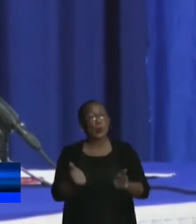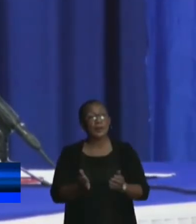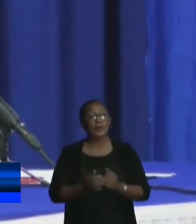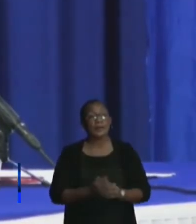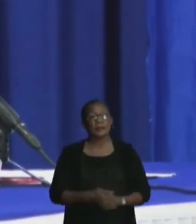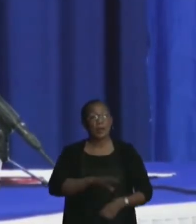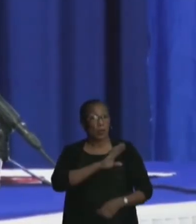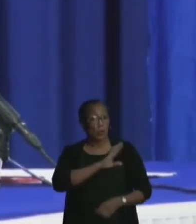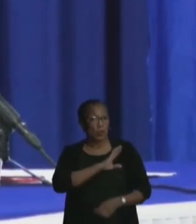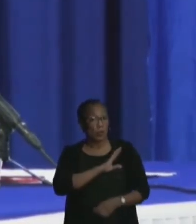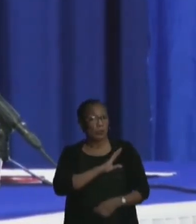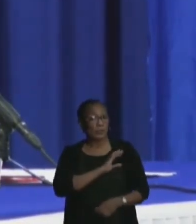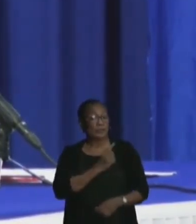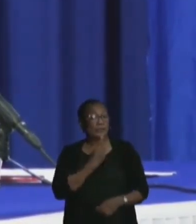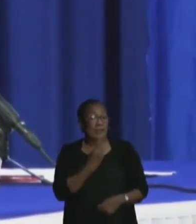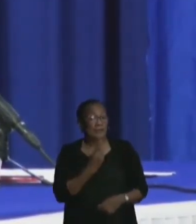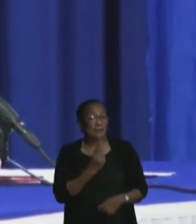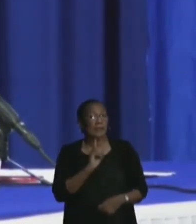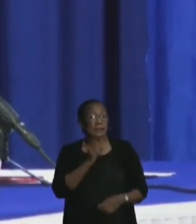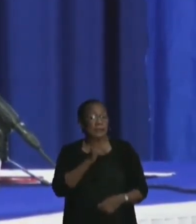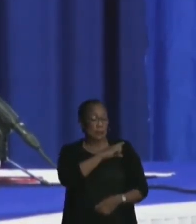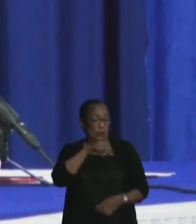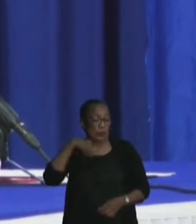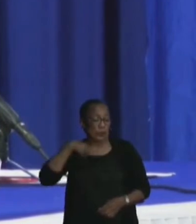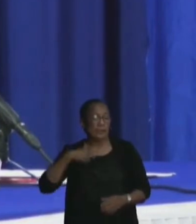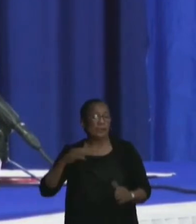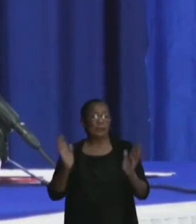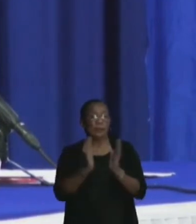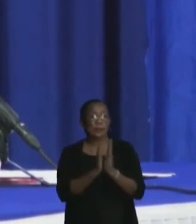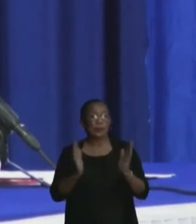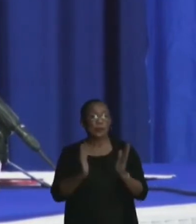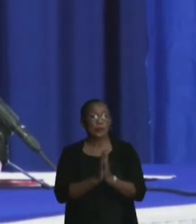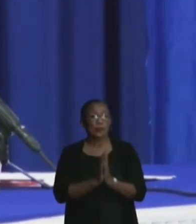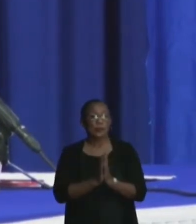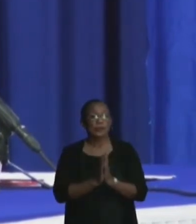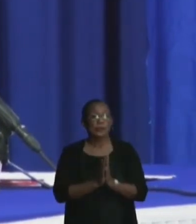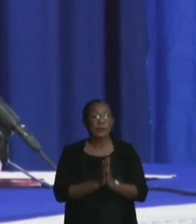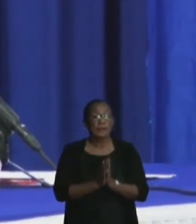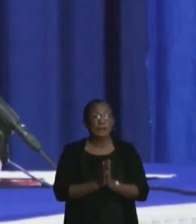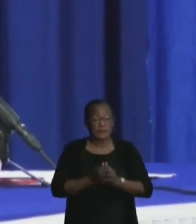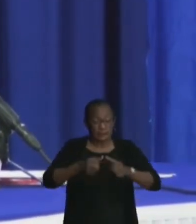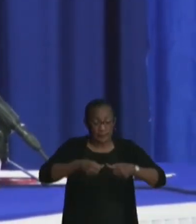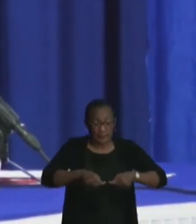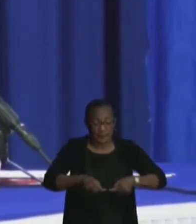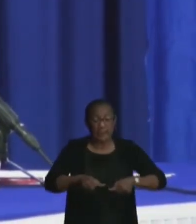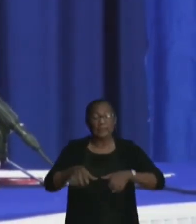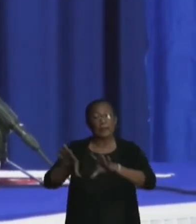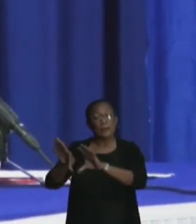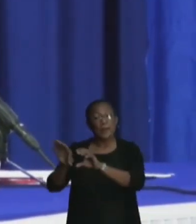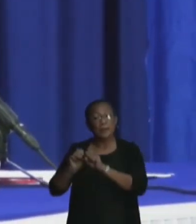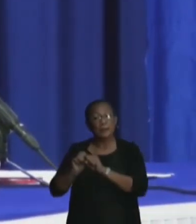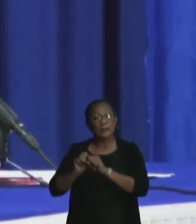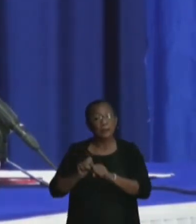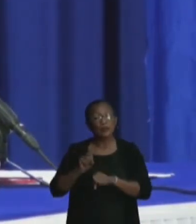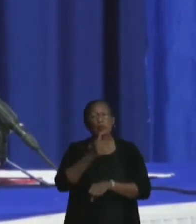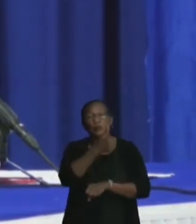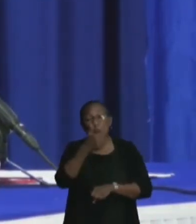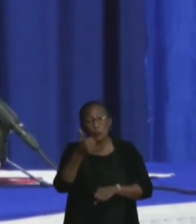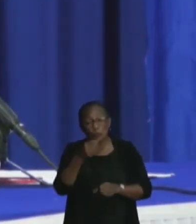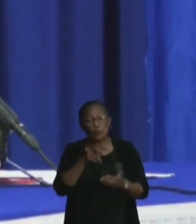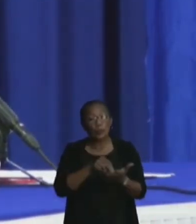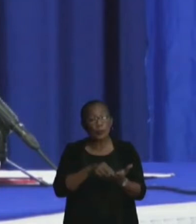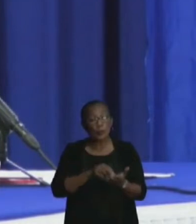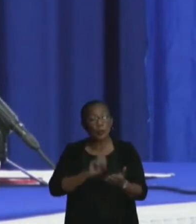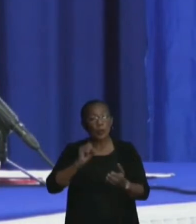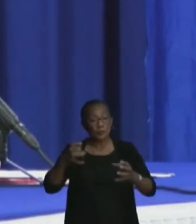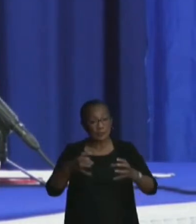ook direct toevoegen dat wij deze periode van verstrakte maatregelen zullen gebruiken om samen